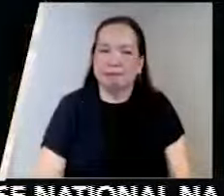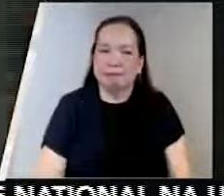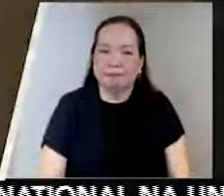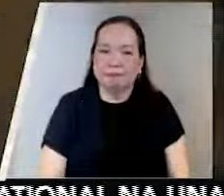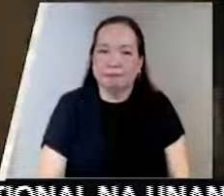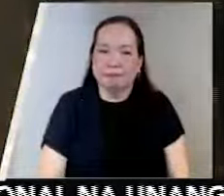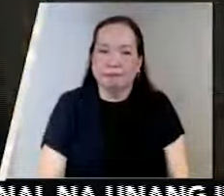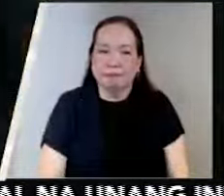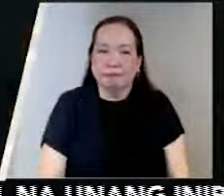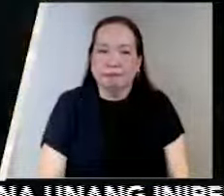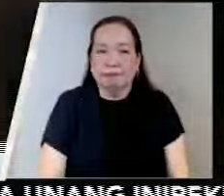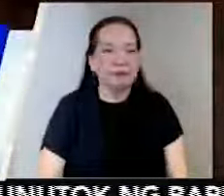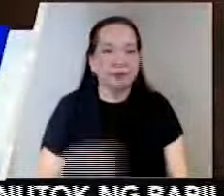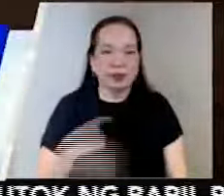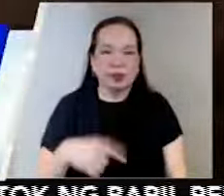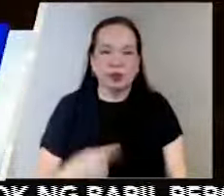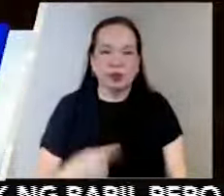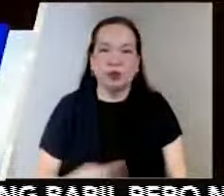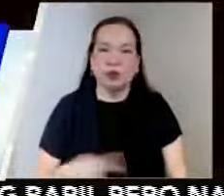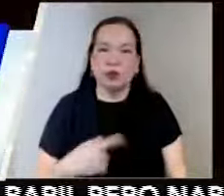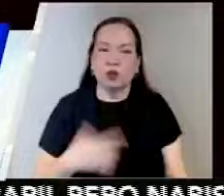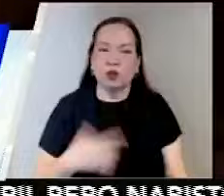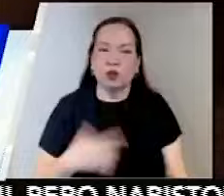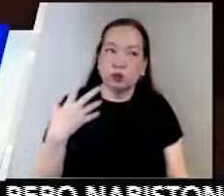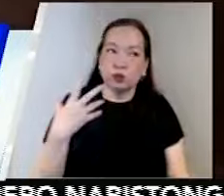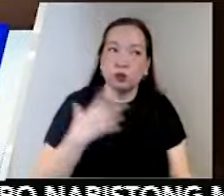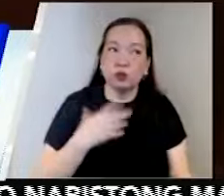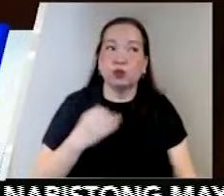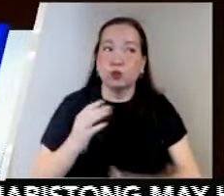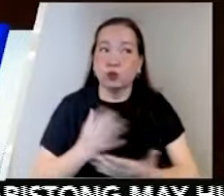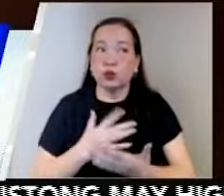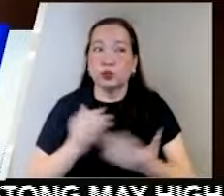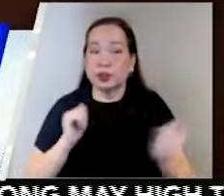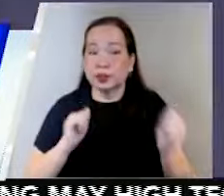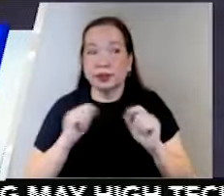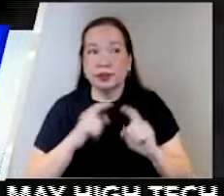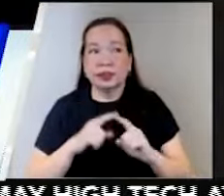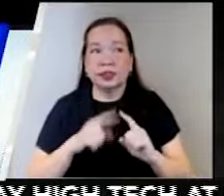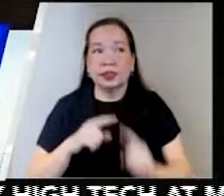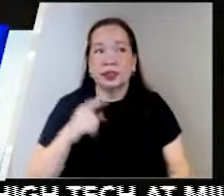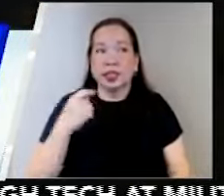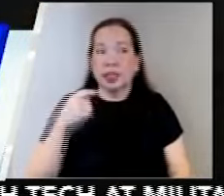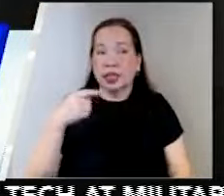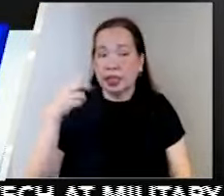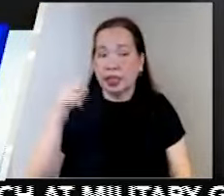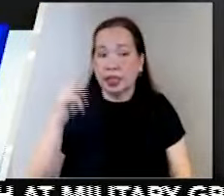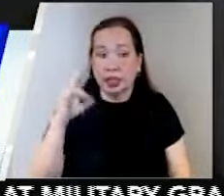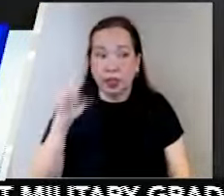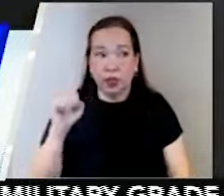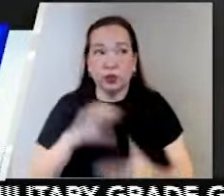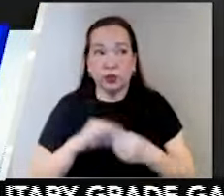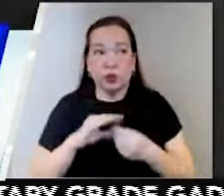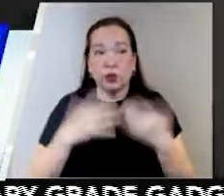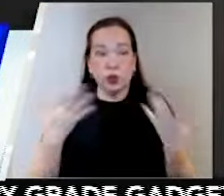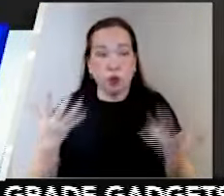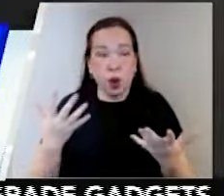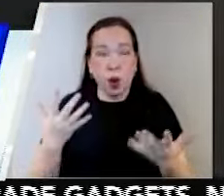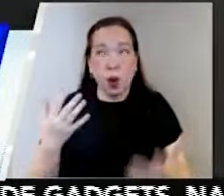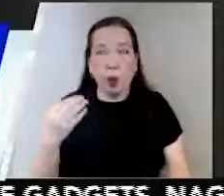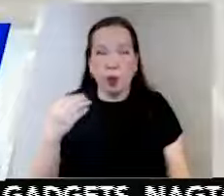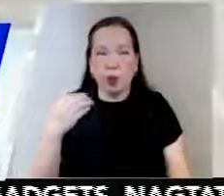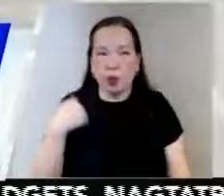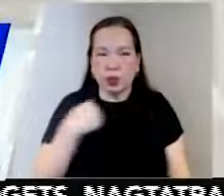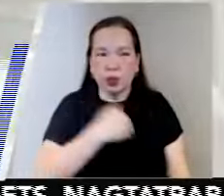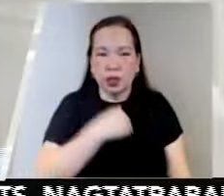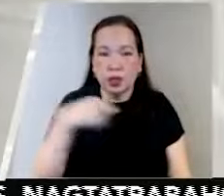What a bejeweled moment for Sparkle artist Faye Lorenzo ang The Eras Tour experience niya in Portugal. Singing her hearts out din sa